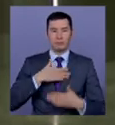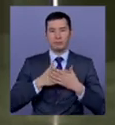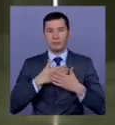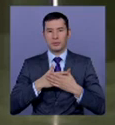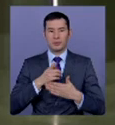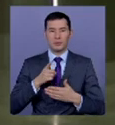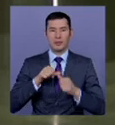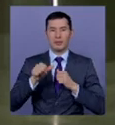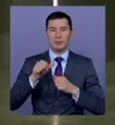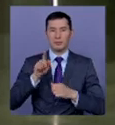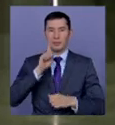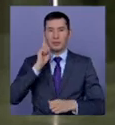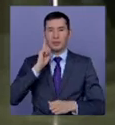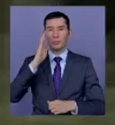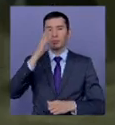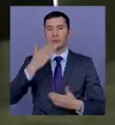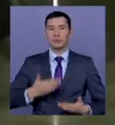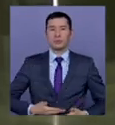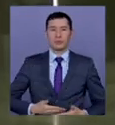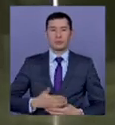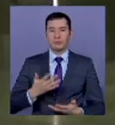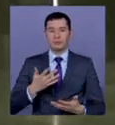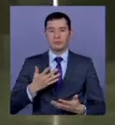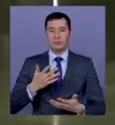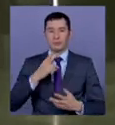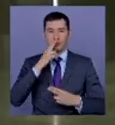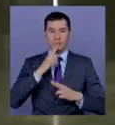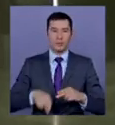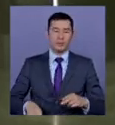жас еді, берері көп еді. Және